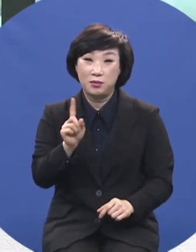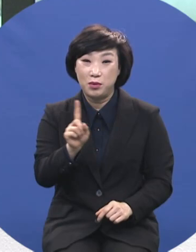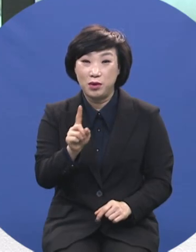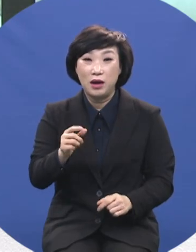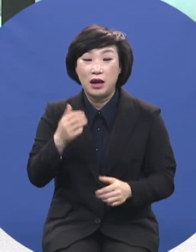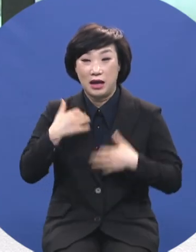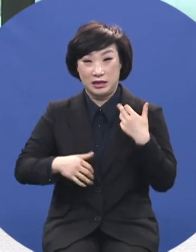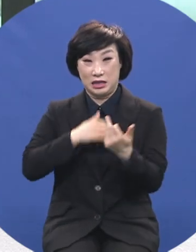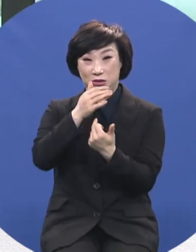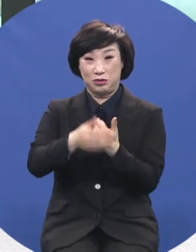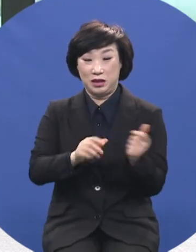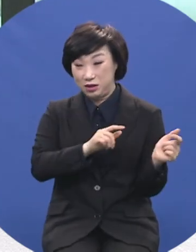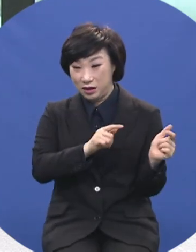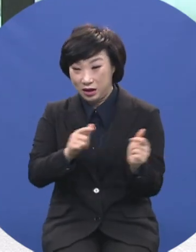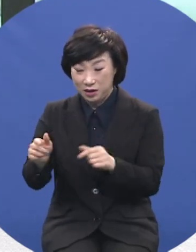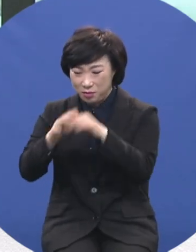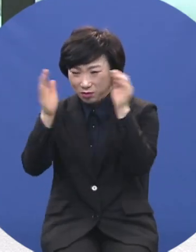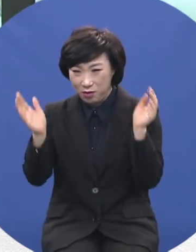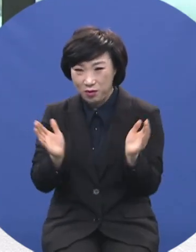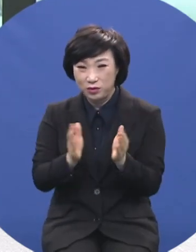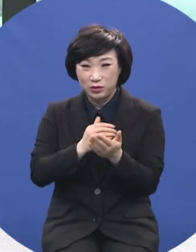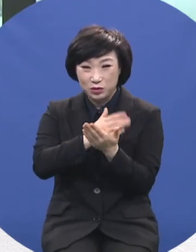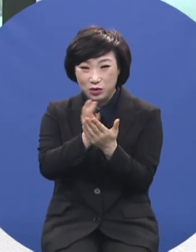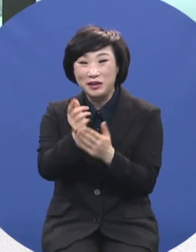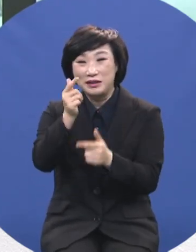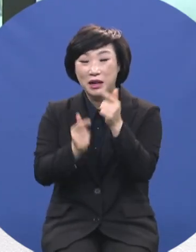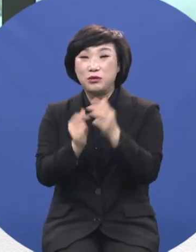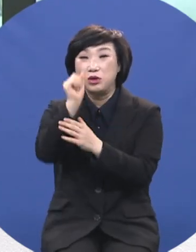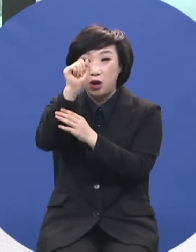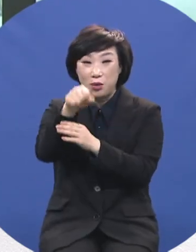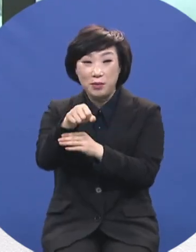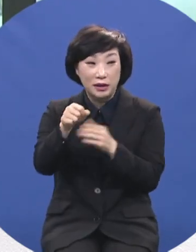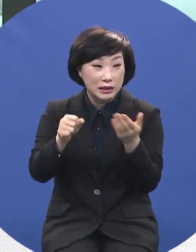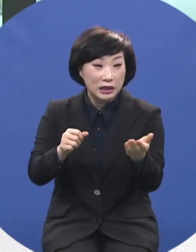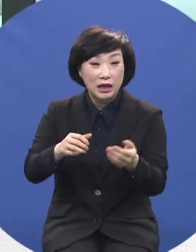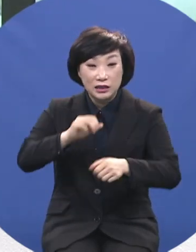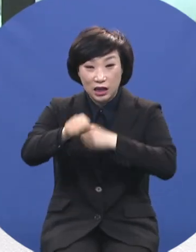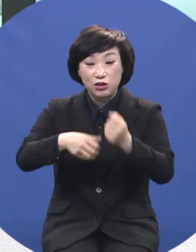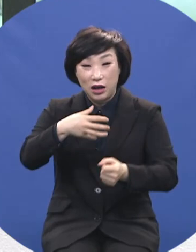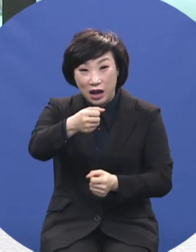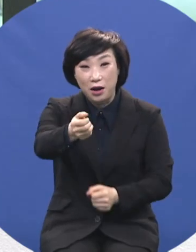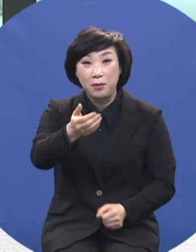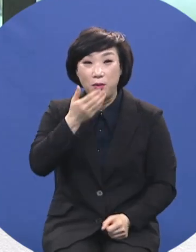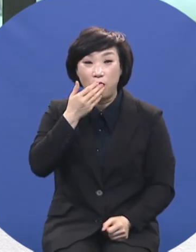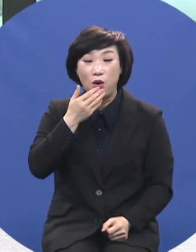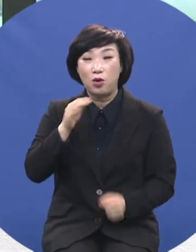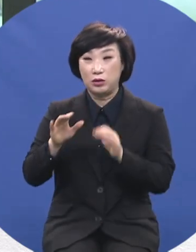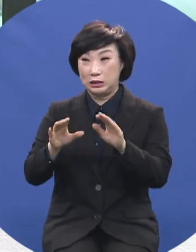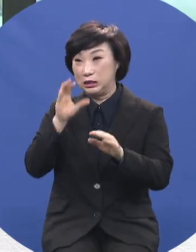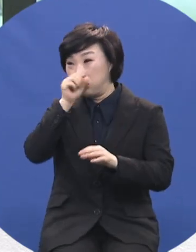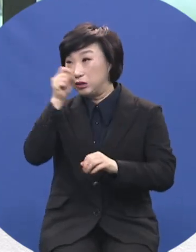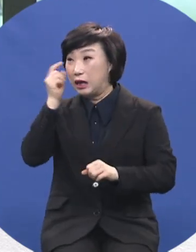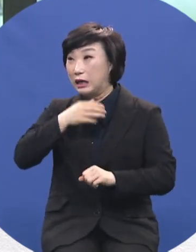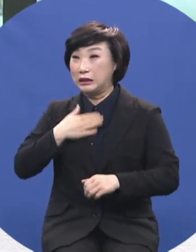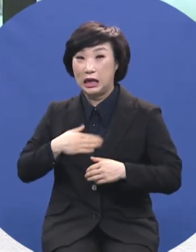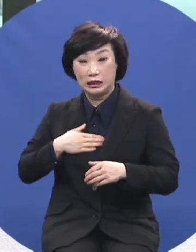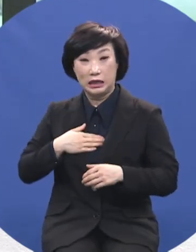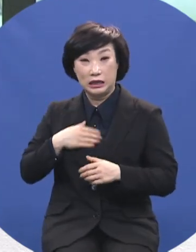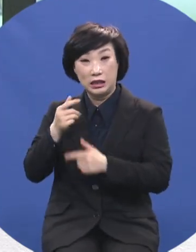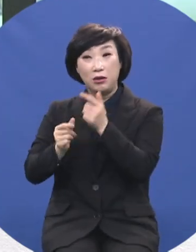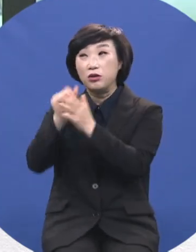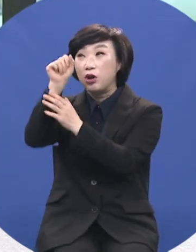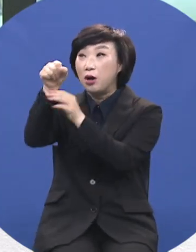각종의 모든 나무의 실과는 내 이모이로 먹되 선악을 알게 하는 나무의